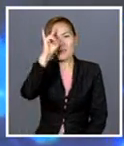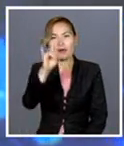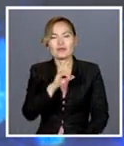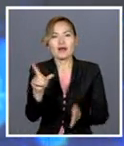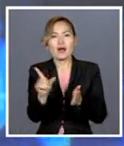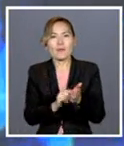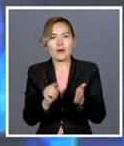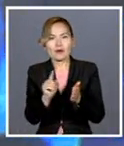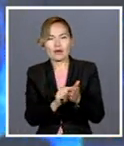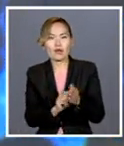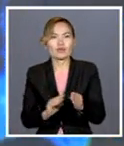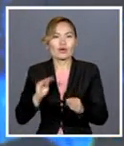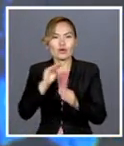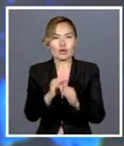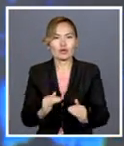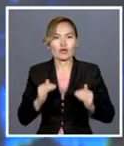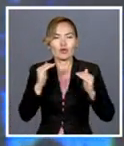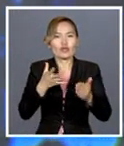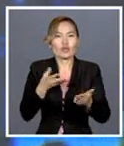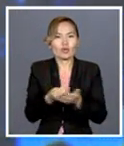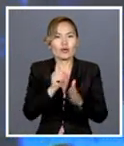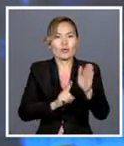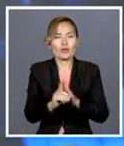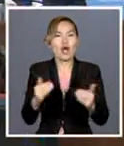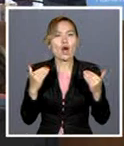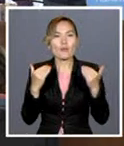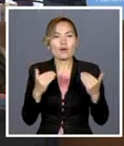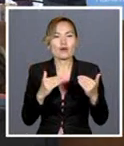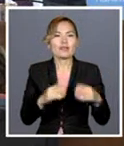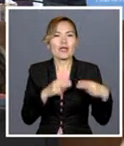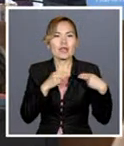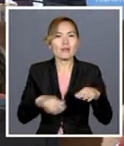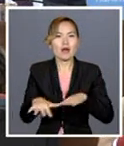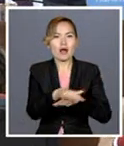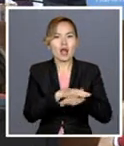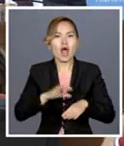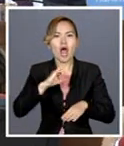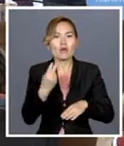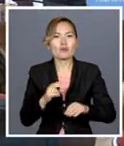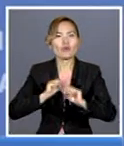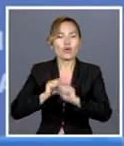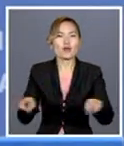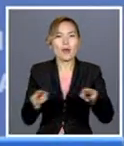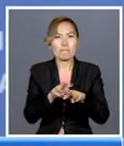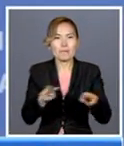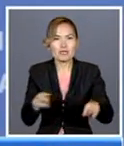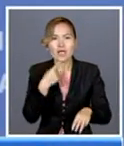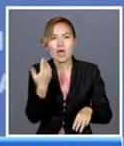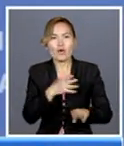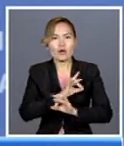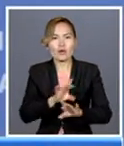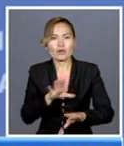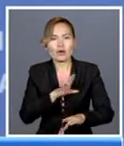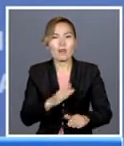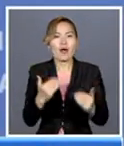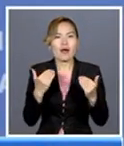зейнетақы көлемі ең жоғарғы мөлшерде төлене бастады. Бұл туралы бүгін еңбек және халықты әлеуметтік қорғау министрі Тамара Дүйсенова мәлімдеді. Оның айтуынша,